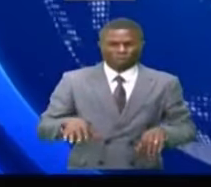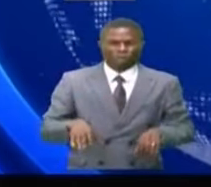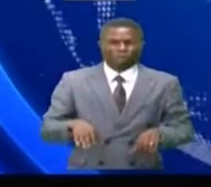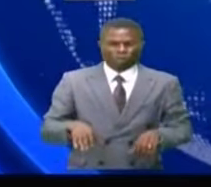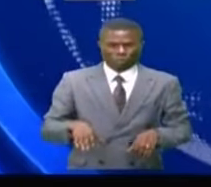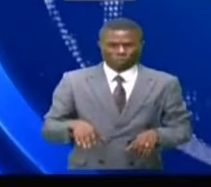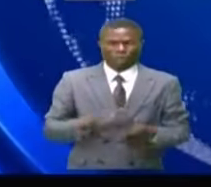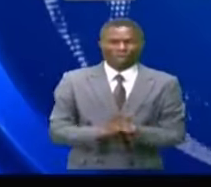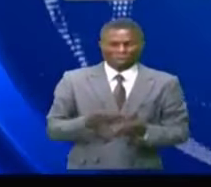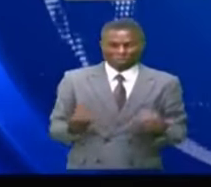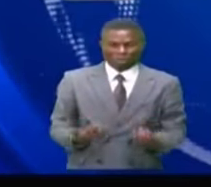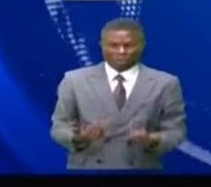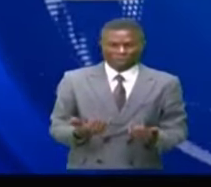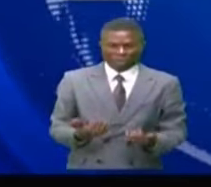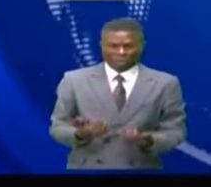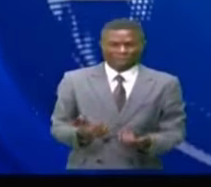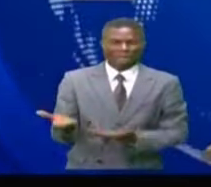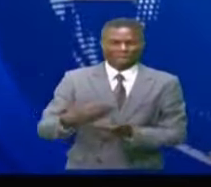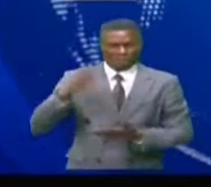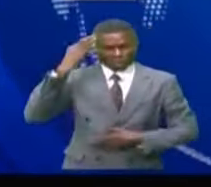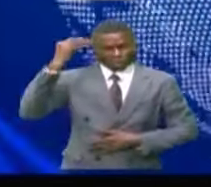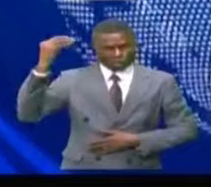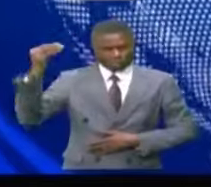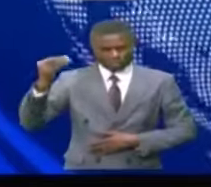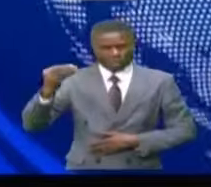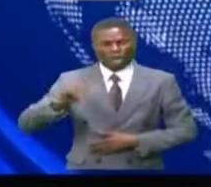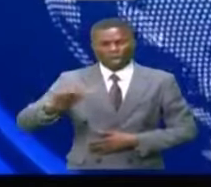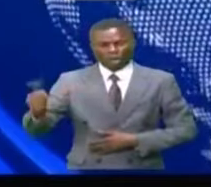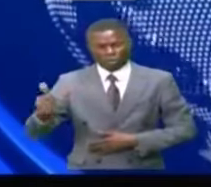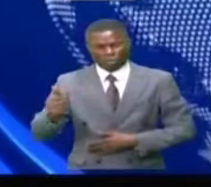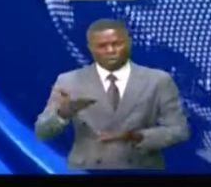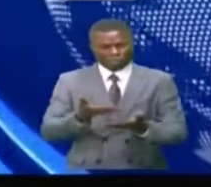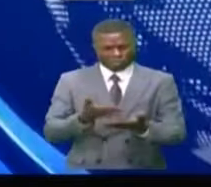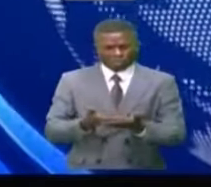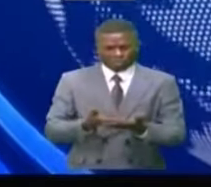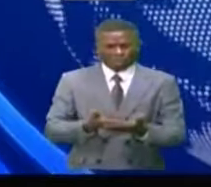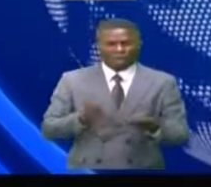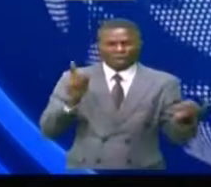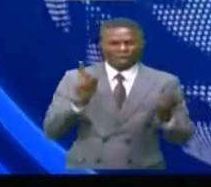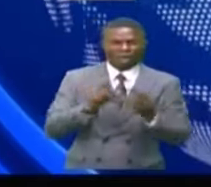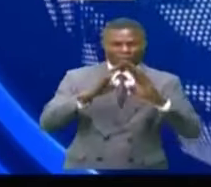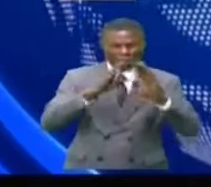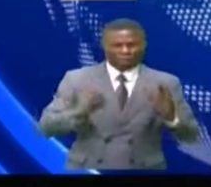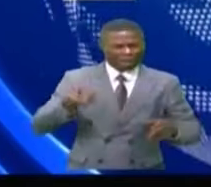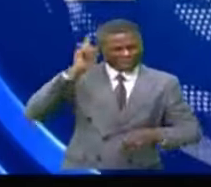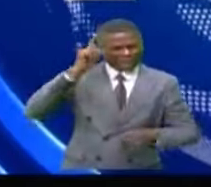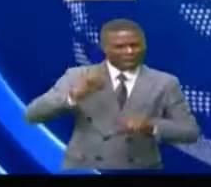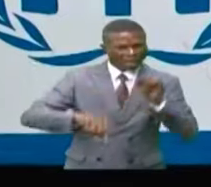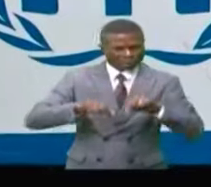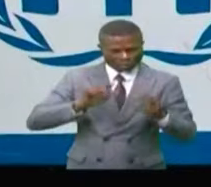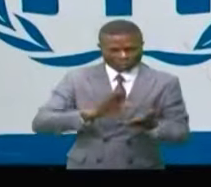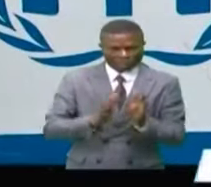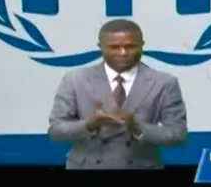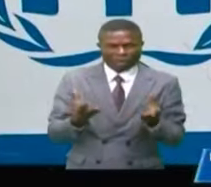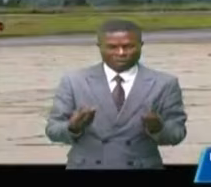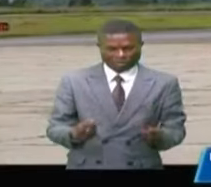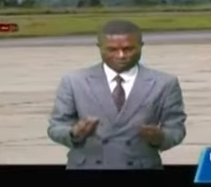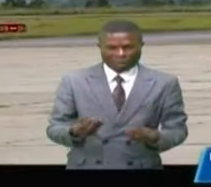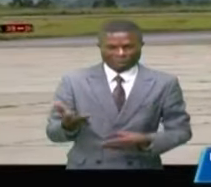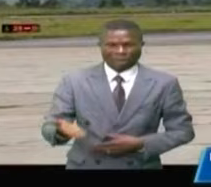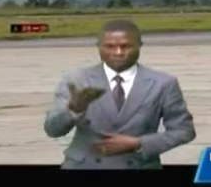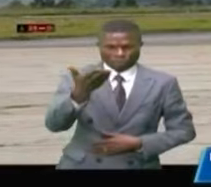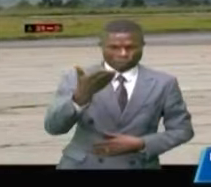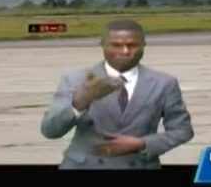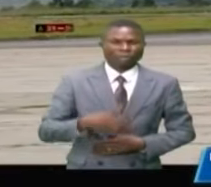ancêtres. L'instant magique, retour d'espoir pour certains, moments de retrouvailles qui paraissaient impossibles pour d'autres. A facilité les